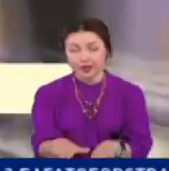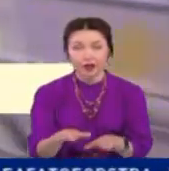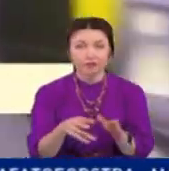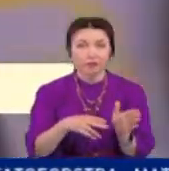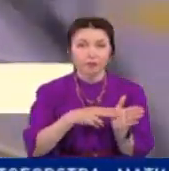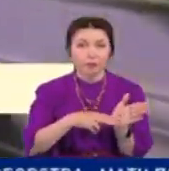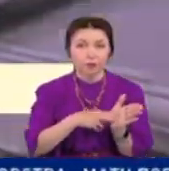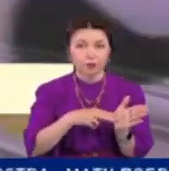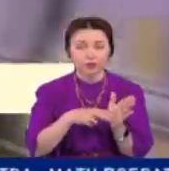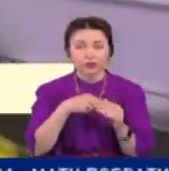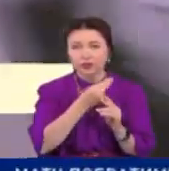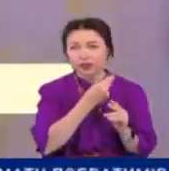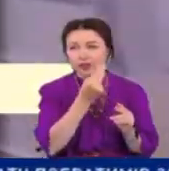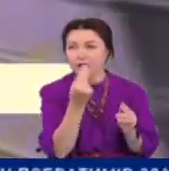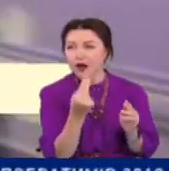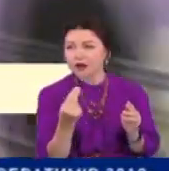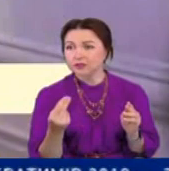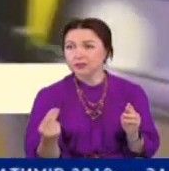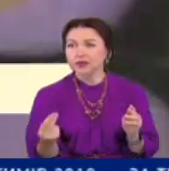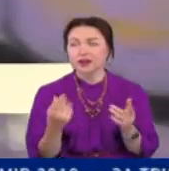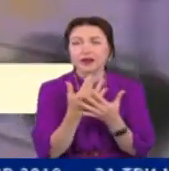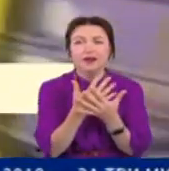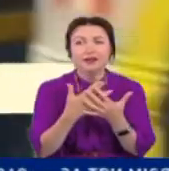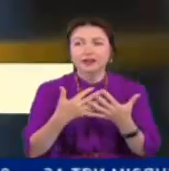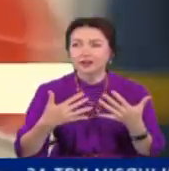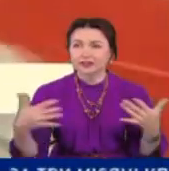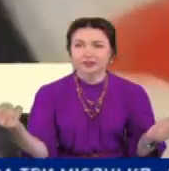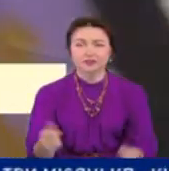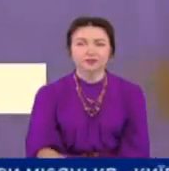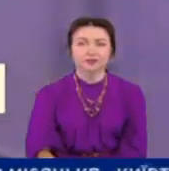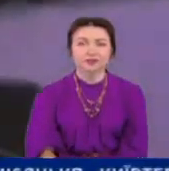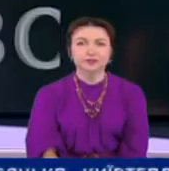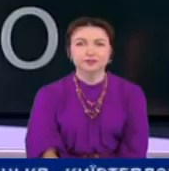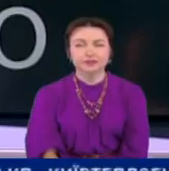якого зовні були повністю разом із вікнами розфарбовані графіті.